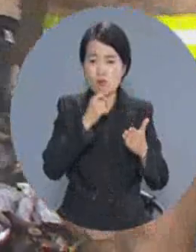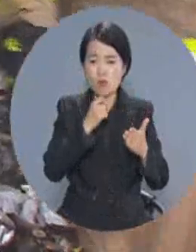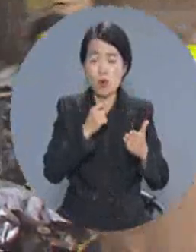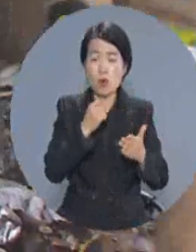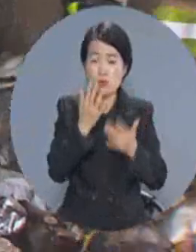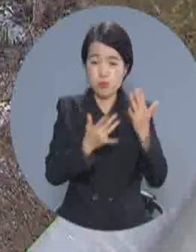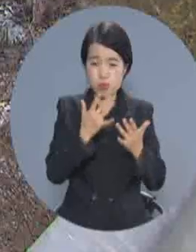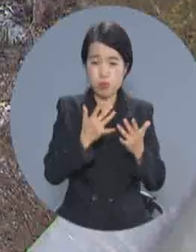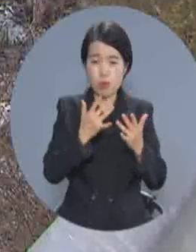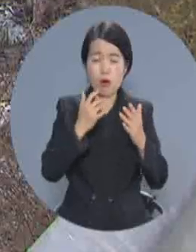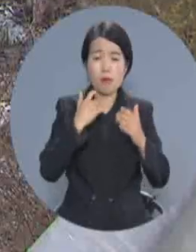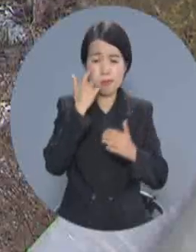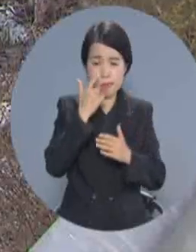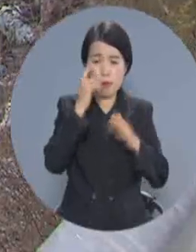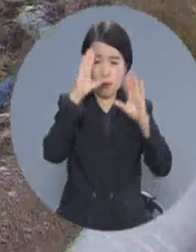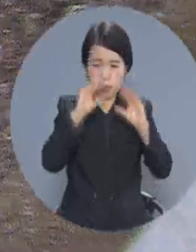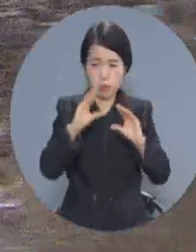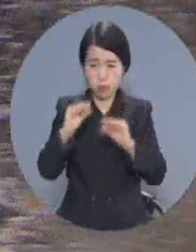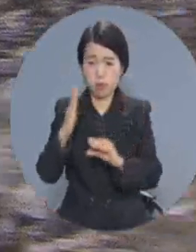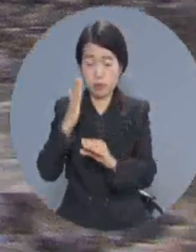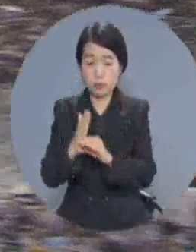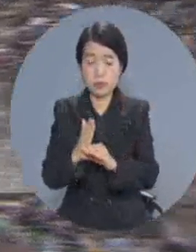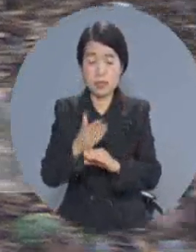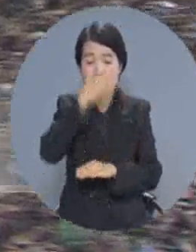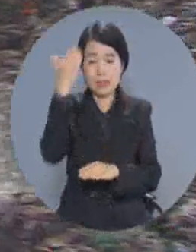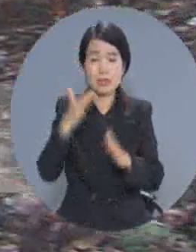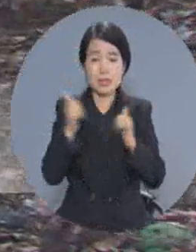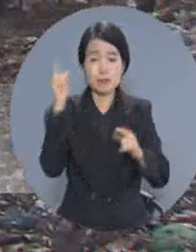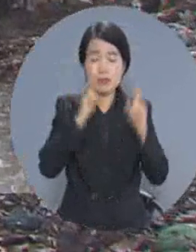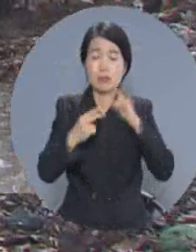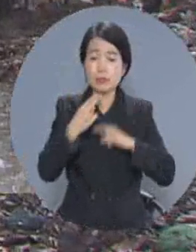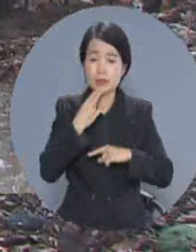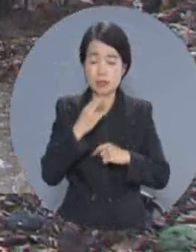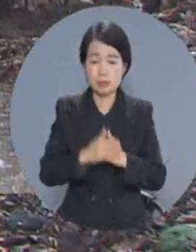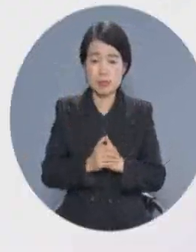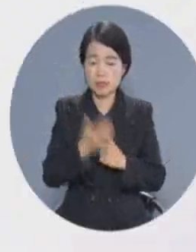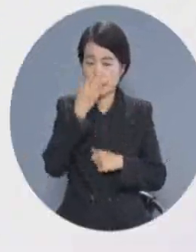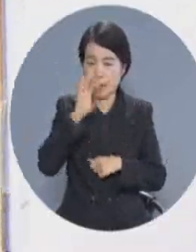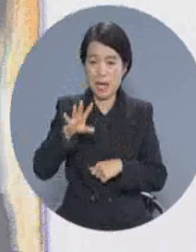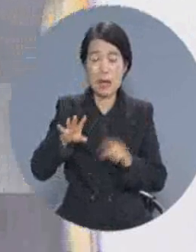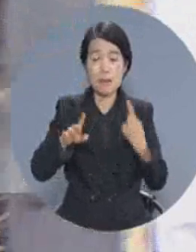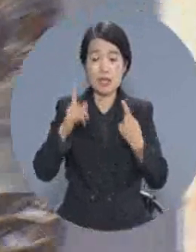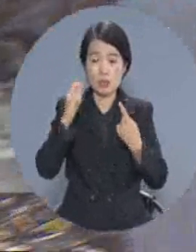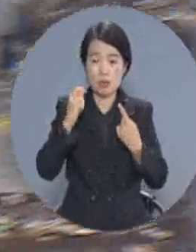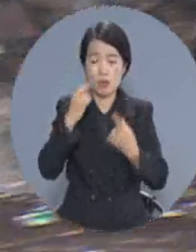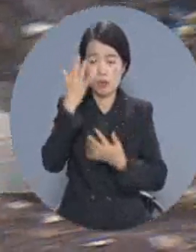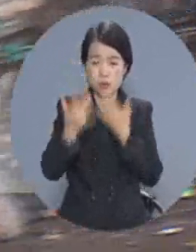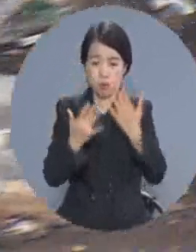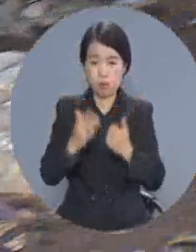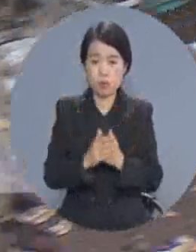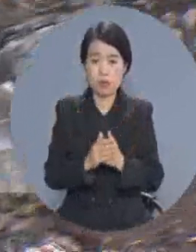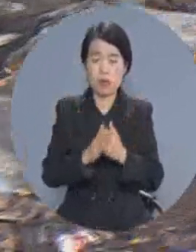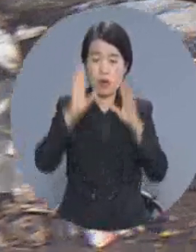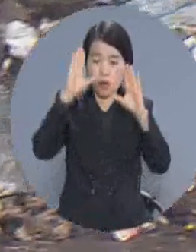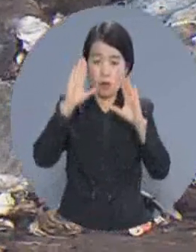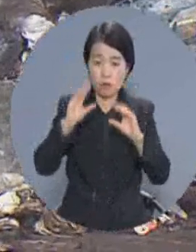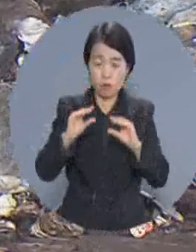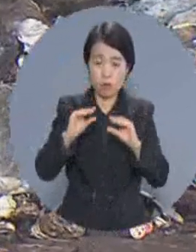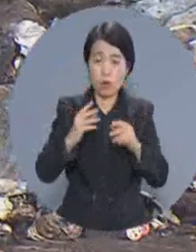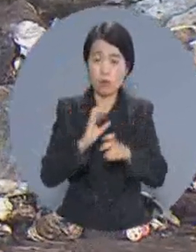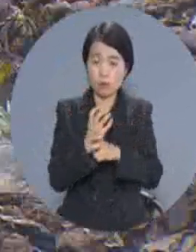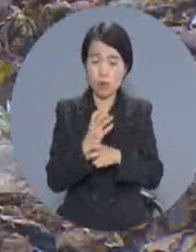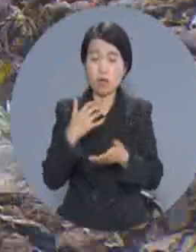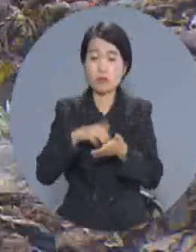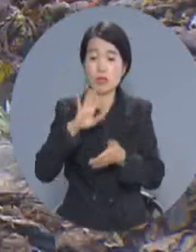진행됐습니다. 이불로 인명피해는 없었지만 폐기물 100여 톤이 불에 탔고 진화에 소방차 등